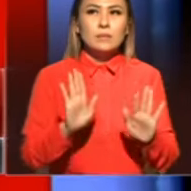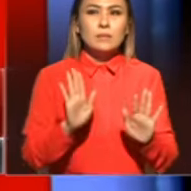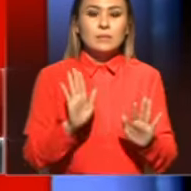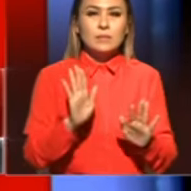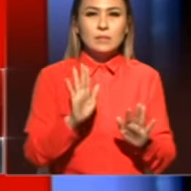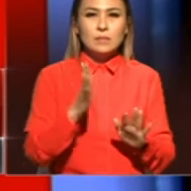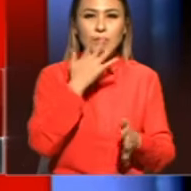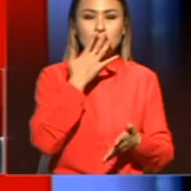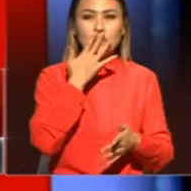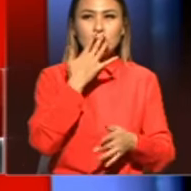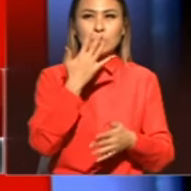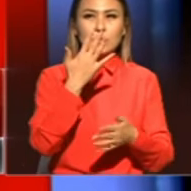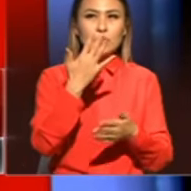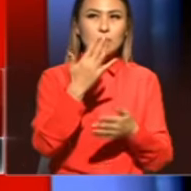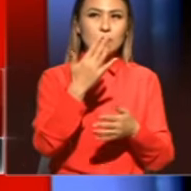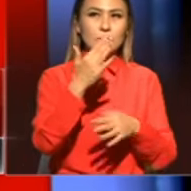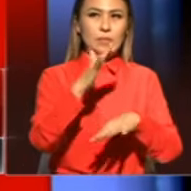қордан